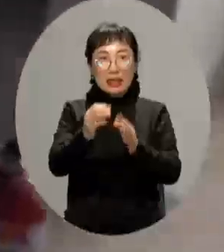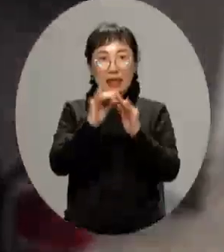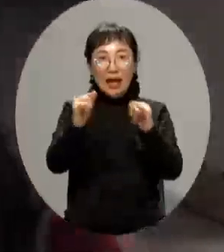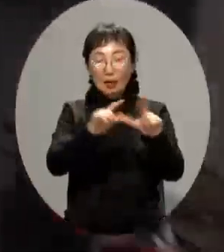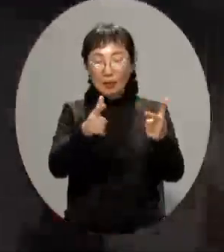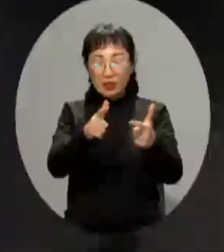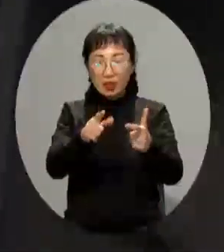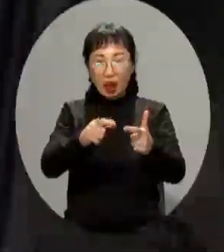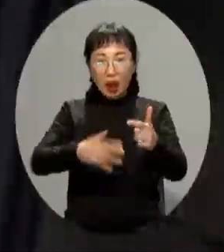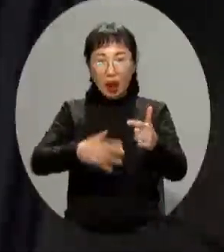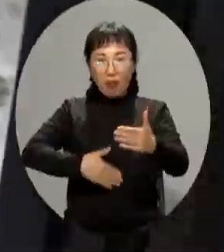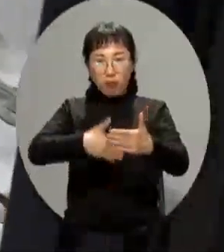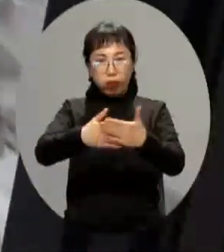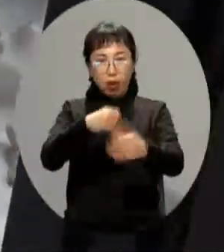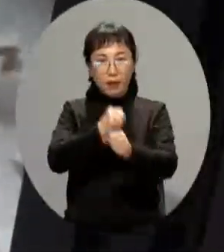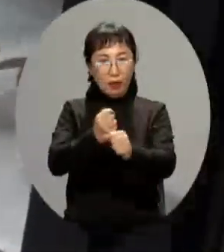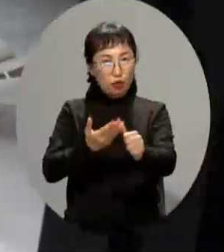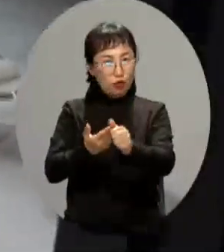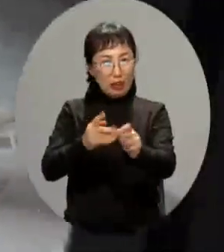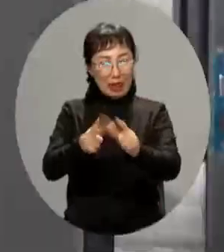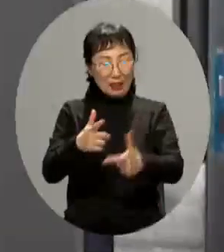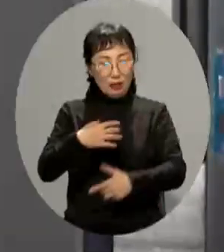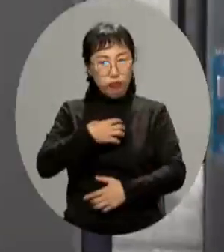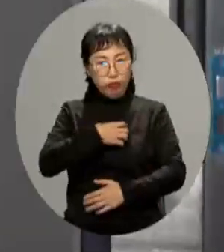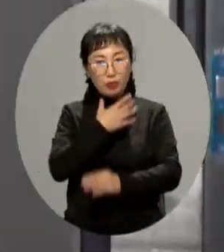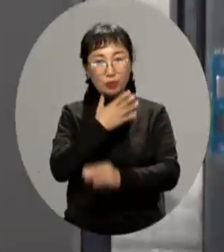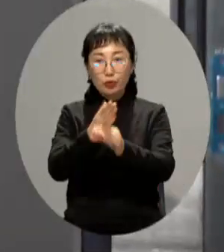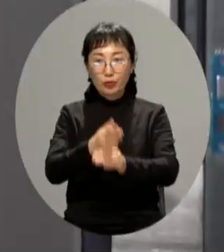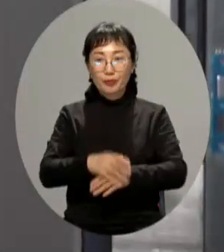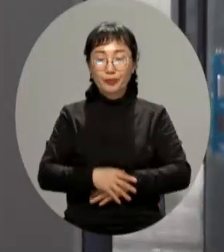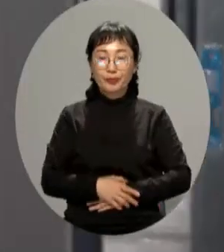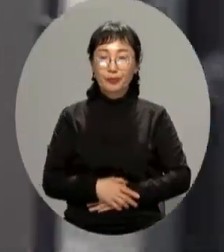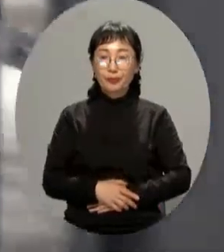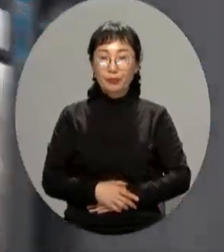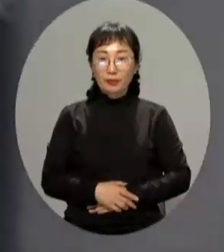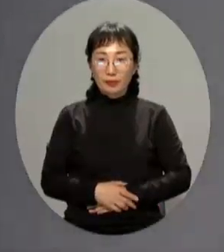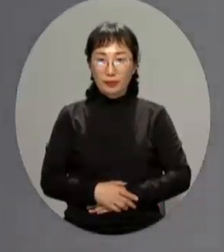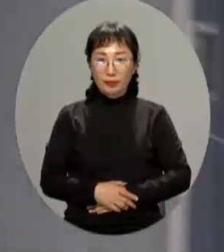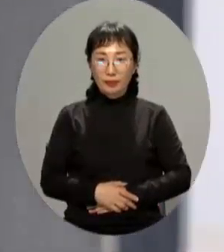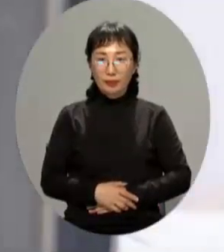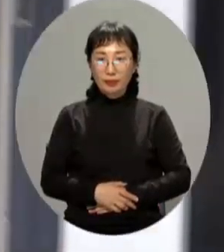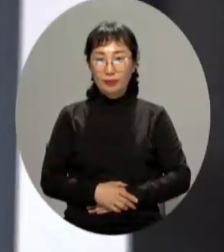불리는 것은 아닌지 우려가 커지고 있습니다. MBC 뉴스 강동엽입니다.